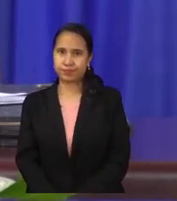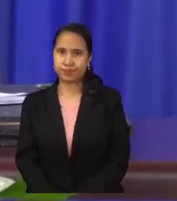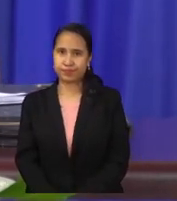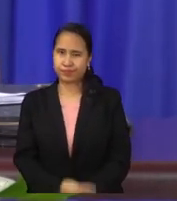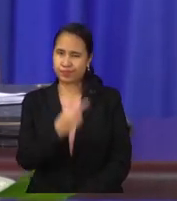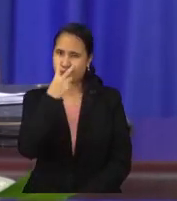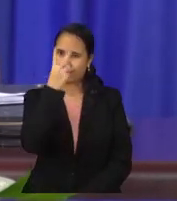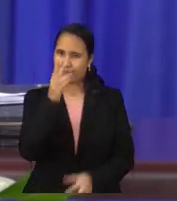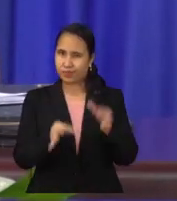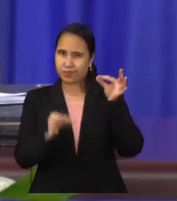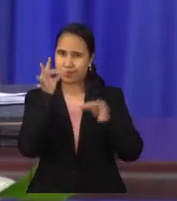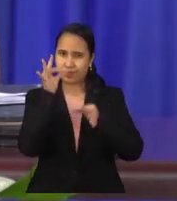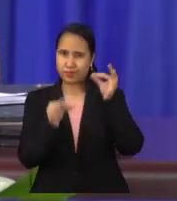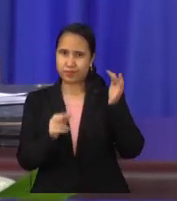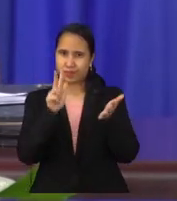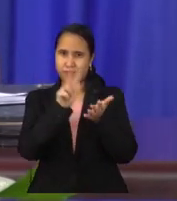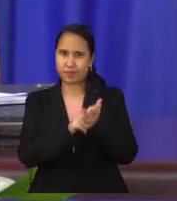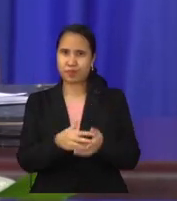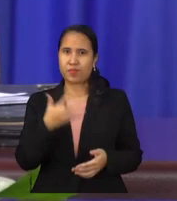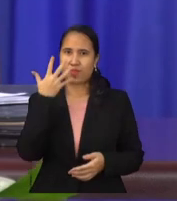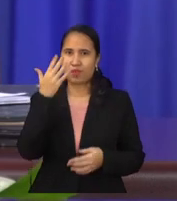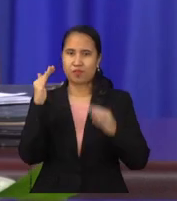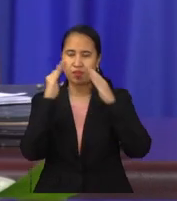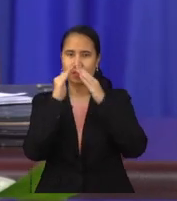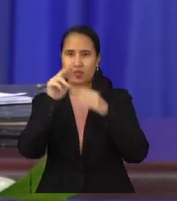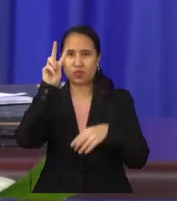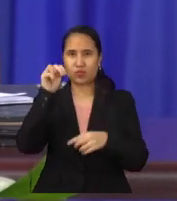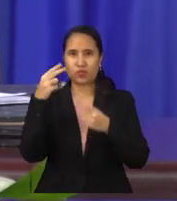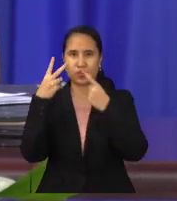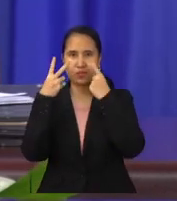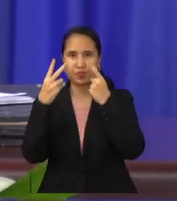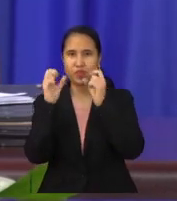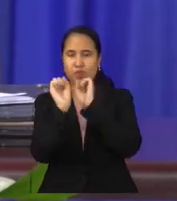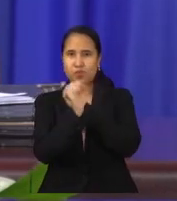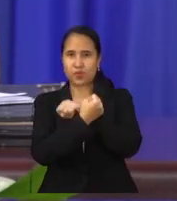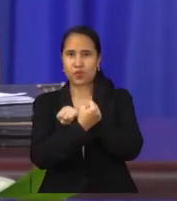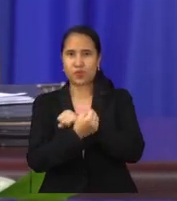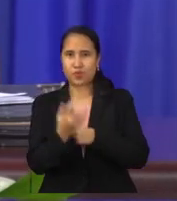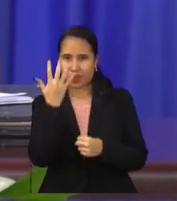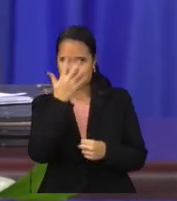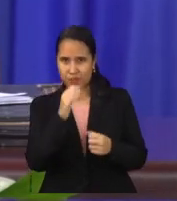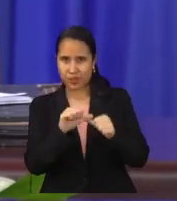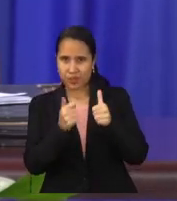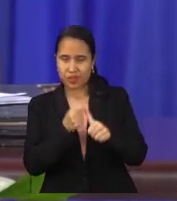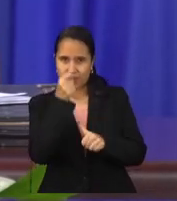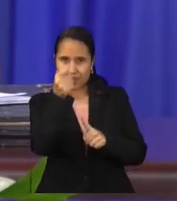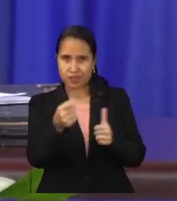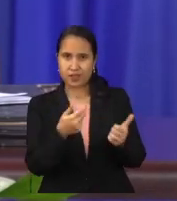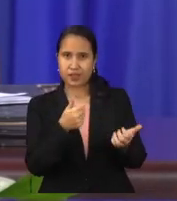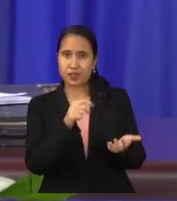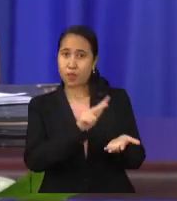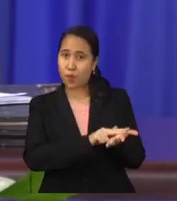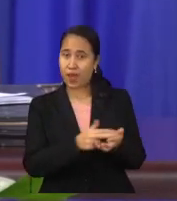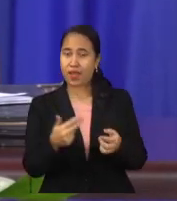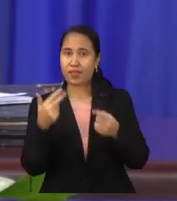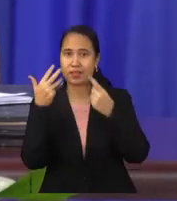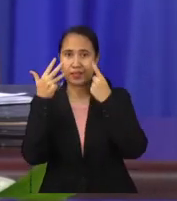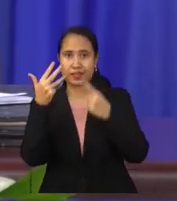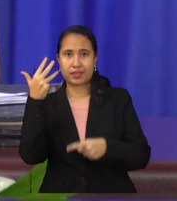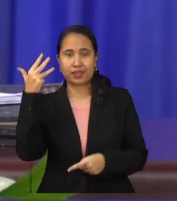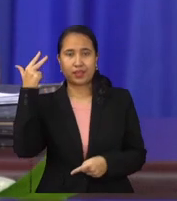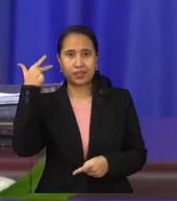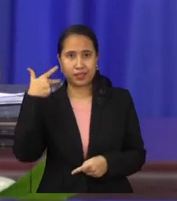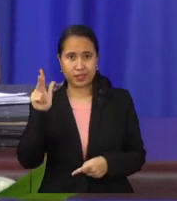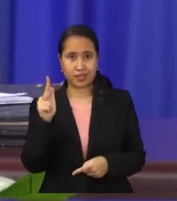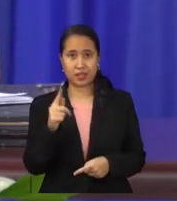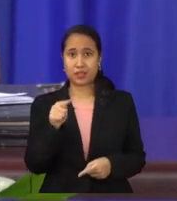Gelet op de toetsing van de wet van 5 april 2012, houden de wijziging van de Amnestiewet 1989. Dat vermelde